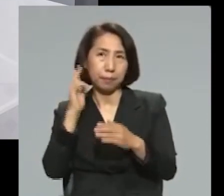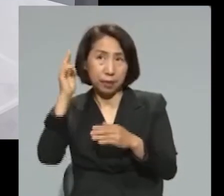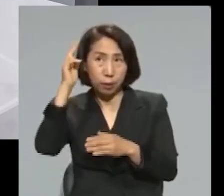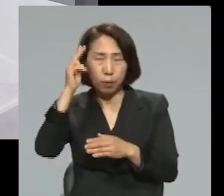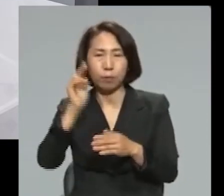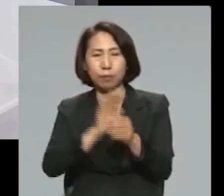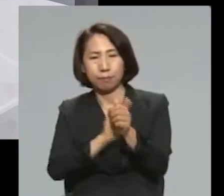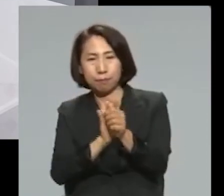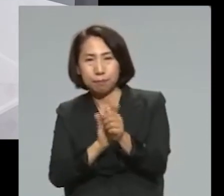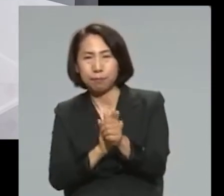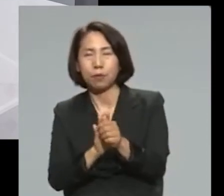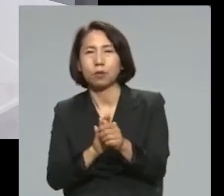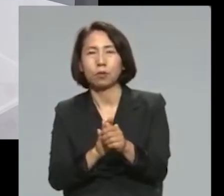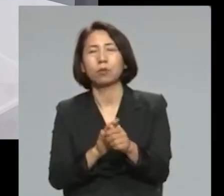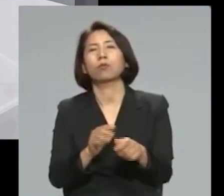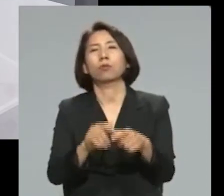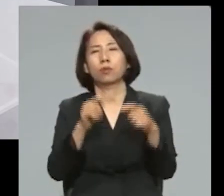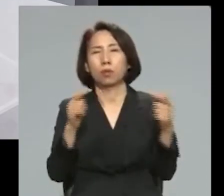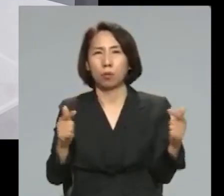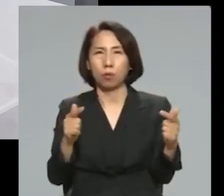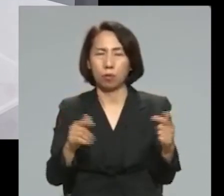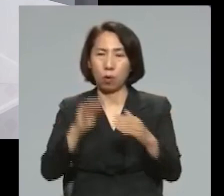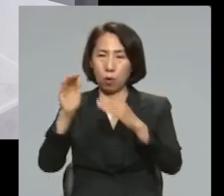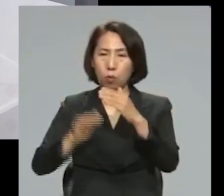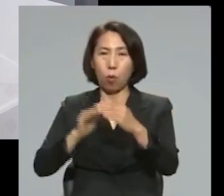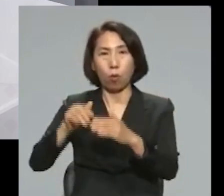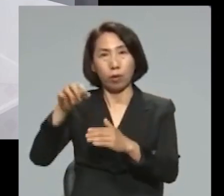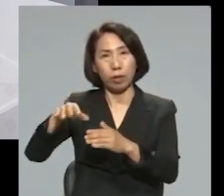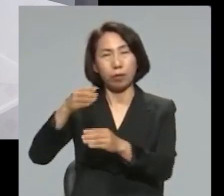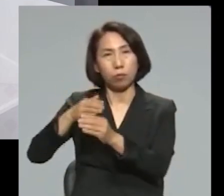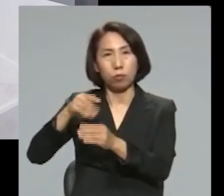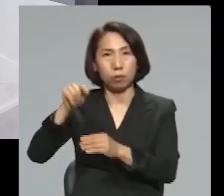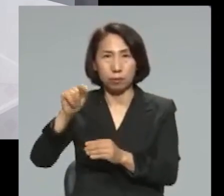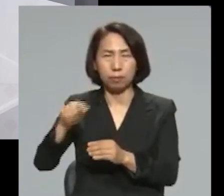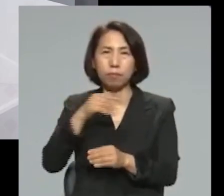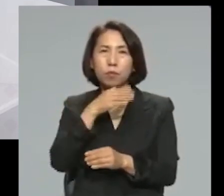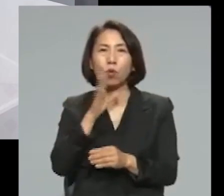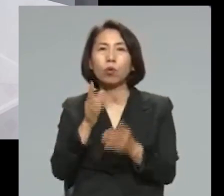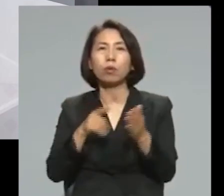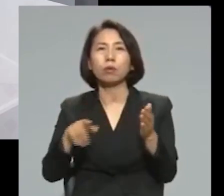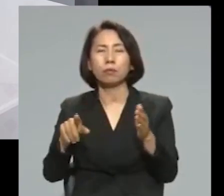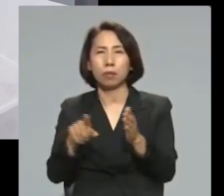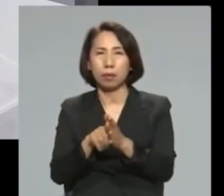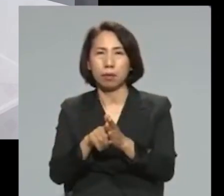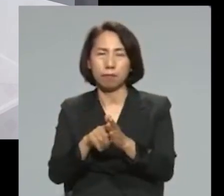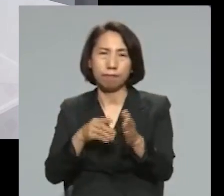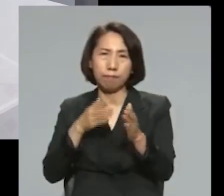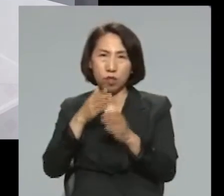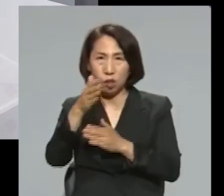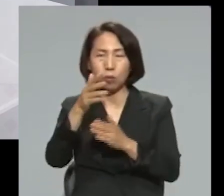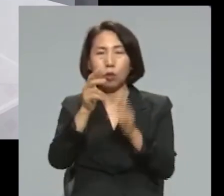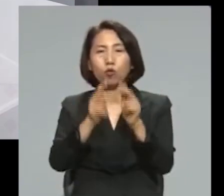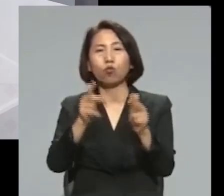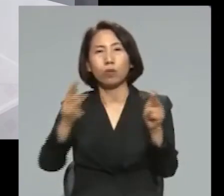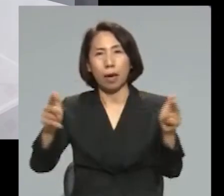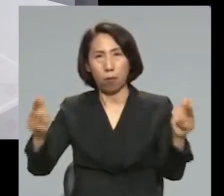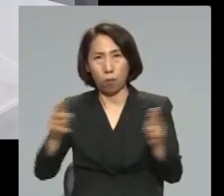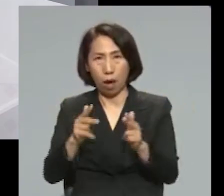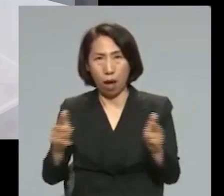서비스를 확대를 하고 공공기관을 중심으로 어른들을 위한 전용 주차 공간을 확보하는